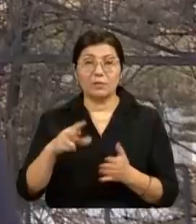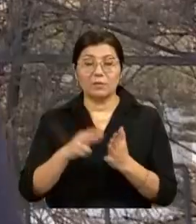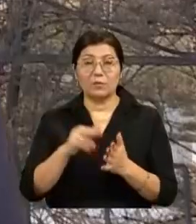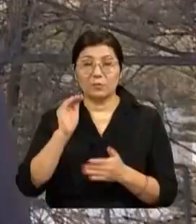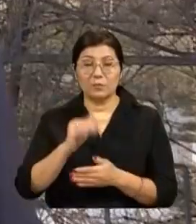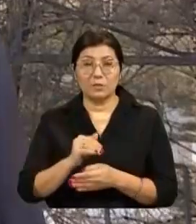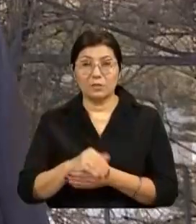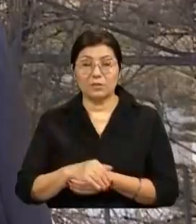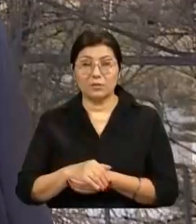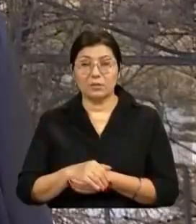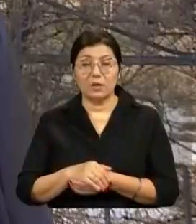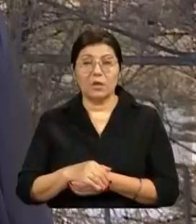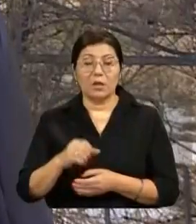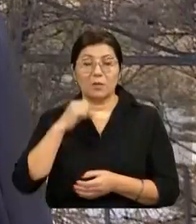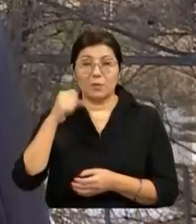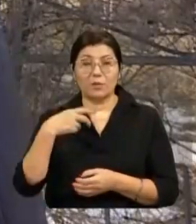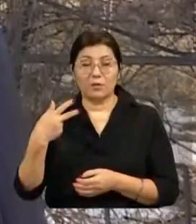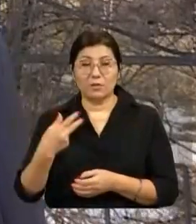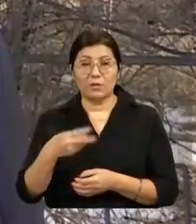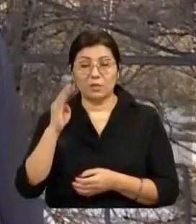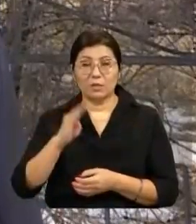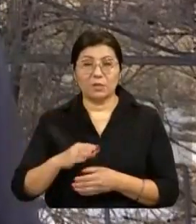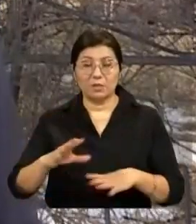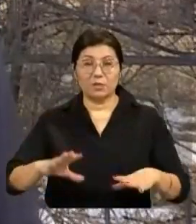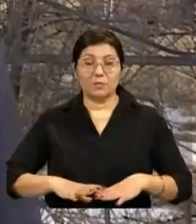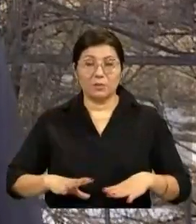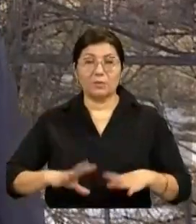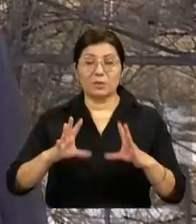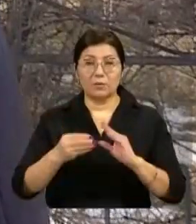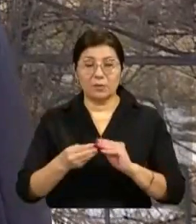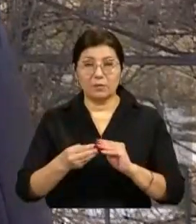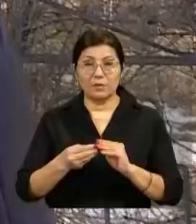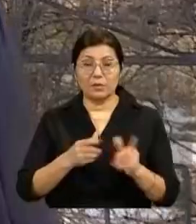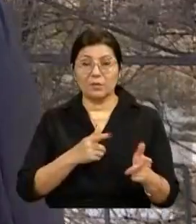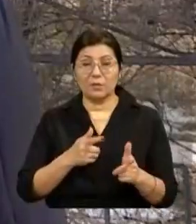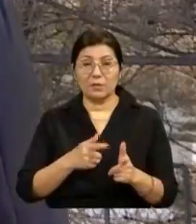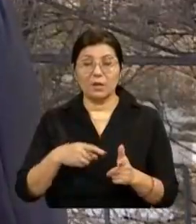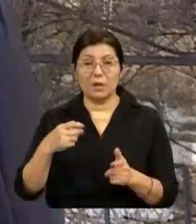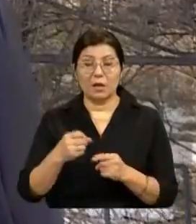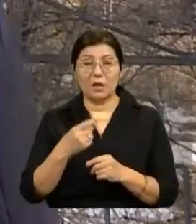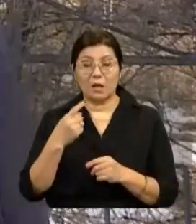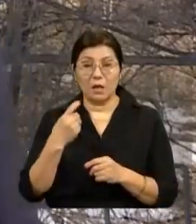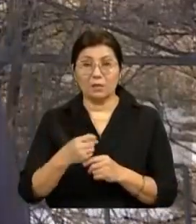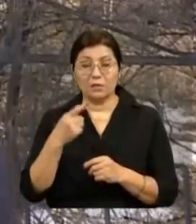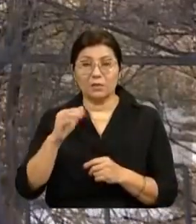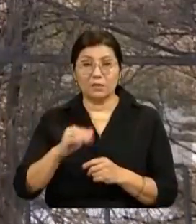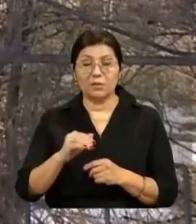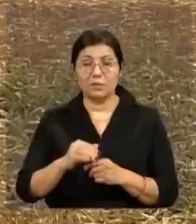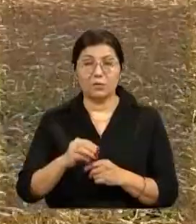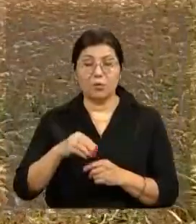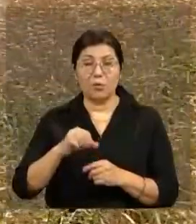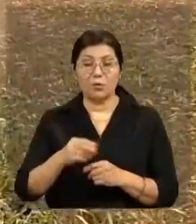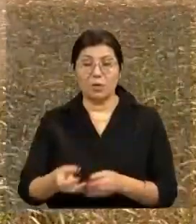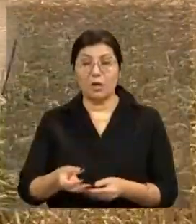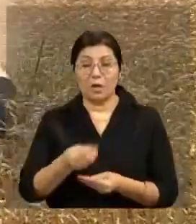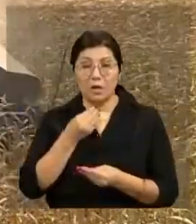28 400 овец, 4 700 лошадей. Общие сложности заготовлено свыше 11 тысяч тонн кормов на зиму.